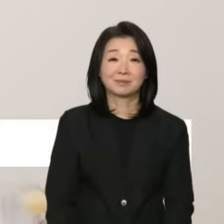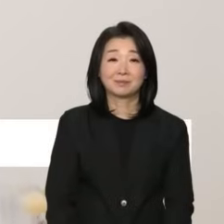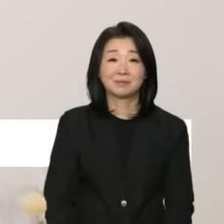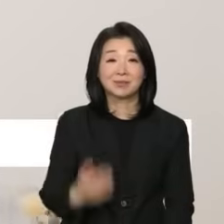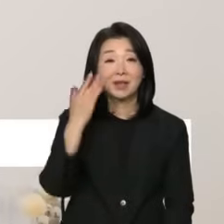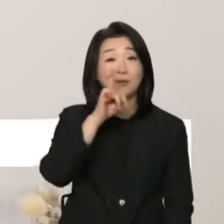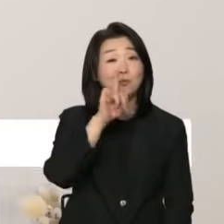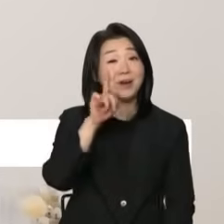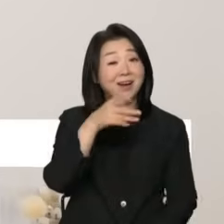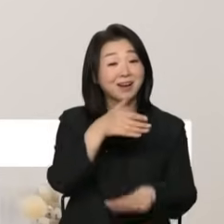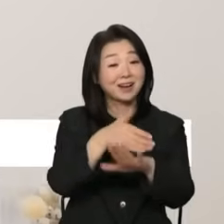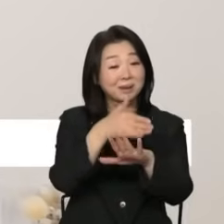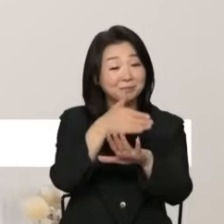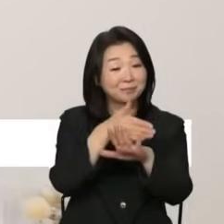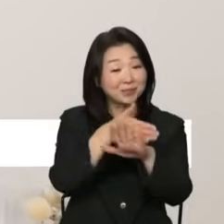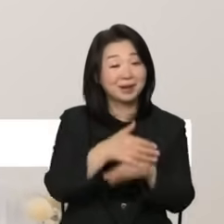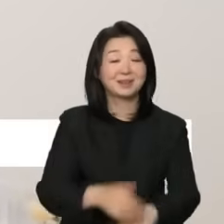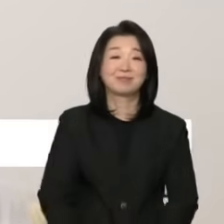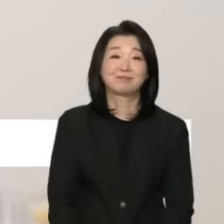감사합니다.